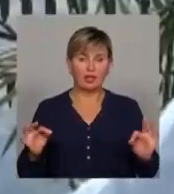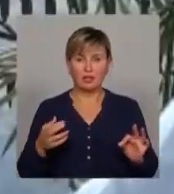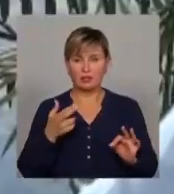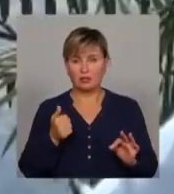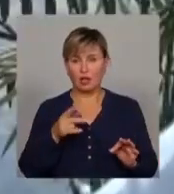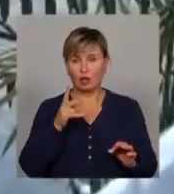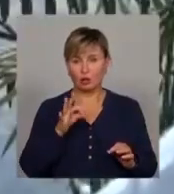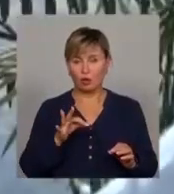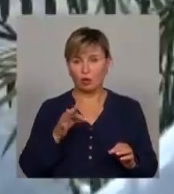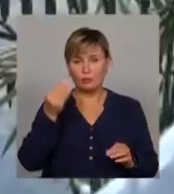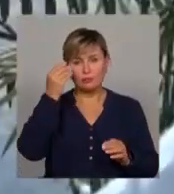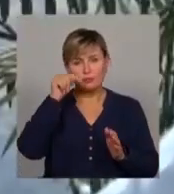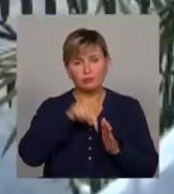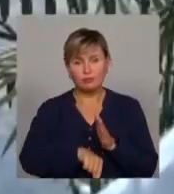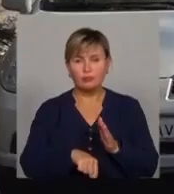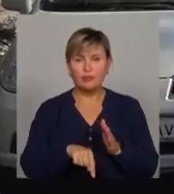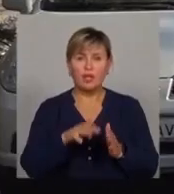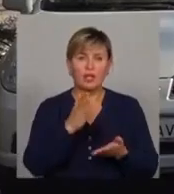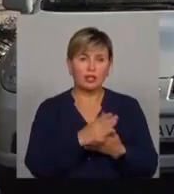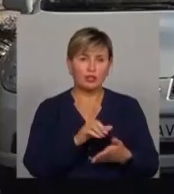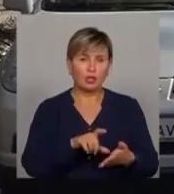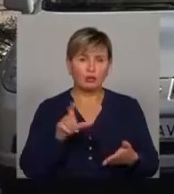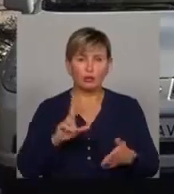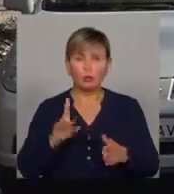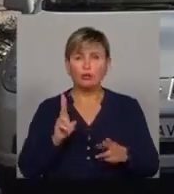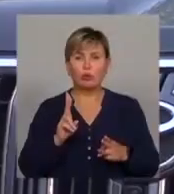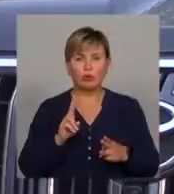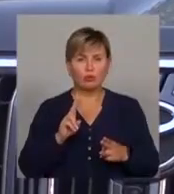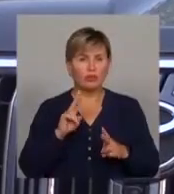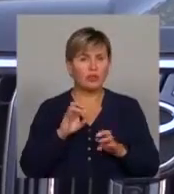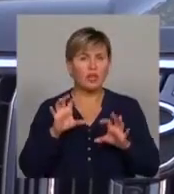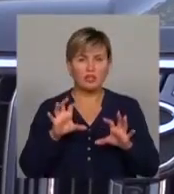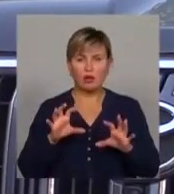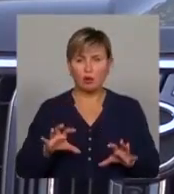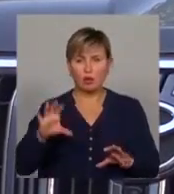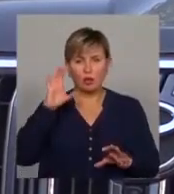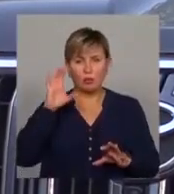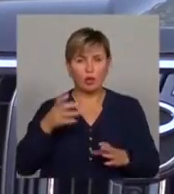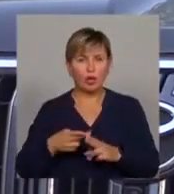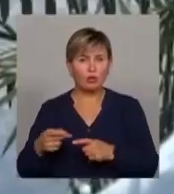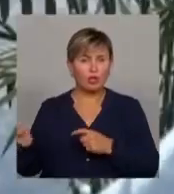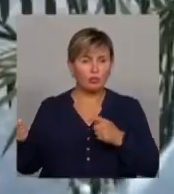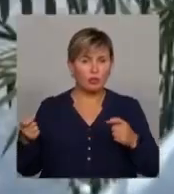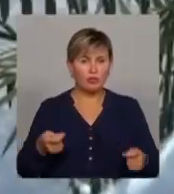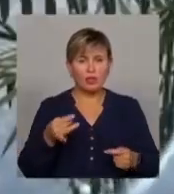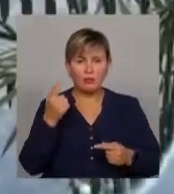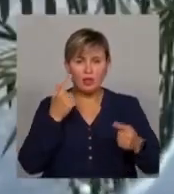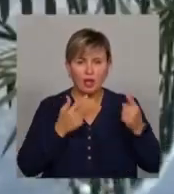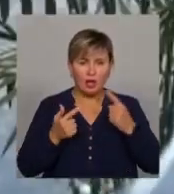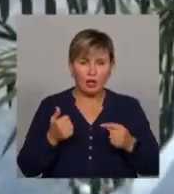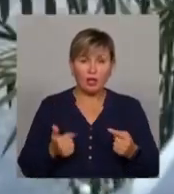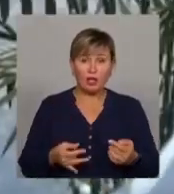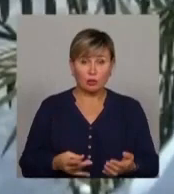с точки зрения тех, кто законопослушные граждане, которые завозили автомобили и плакали, но